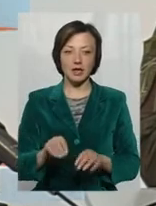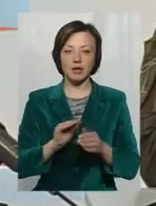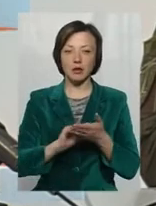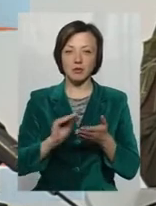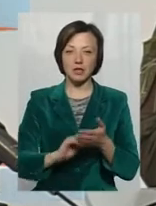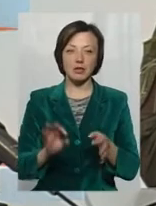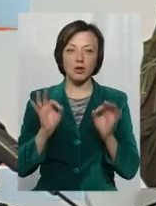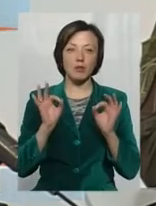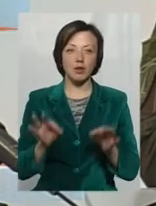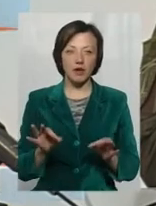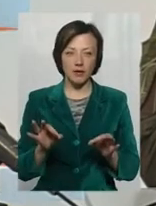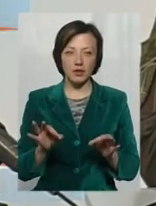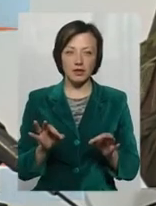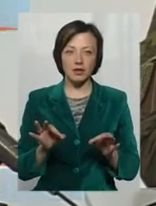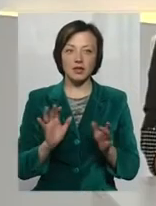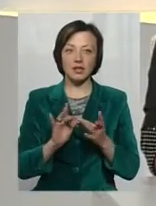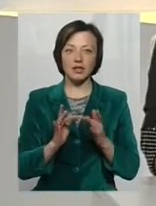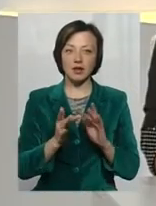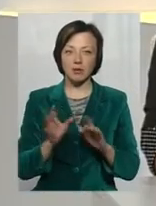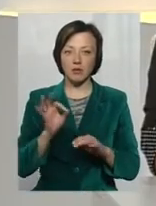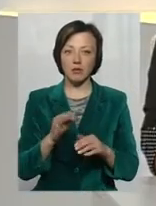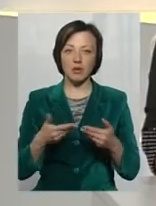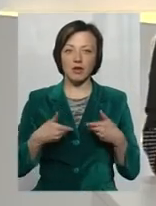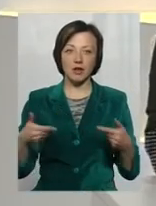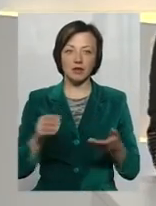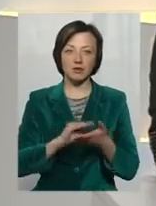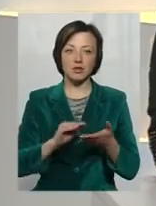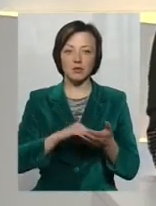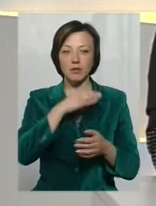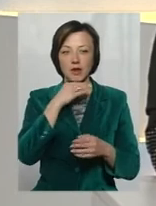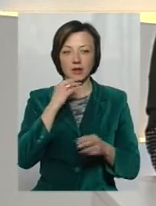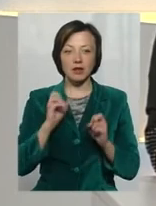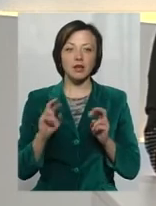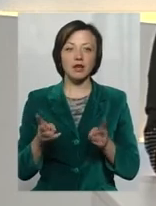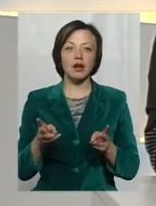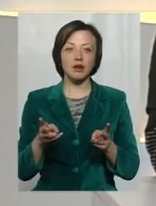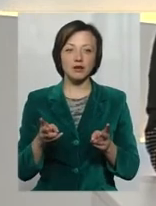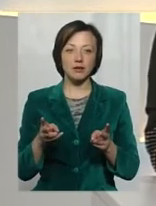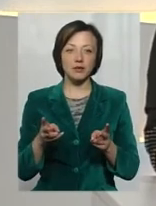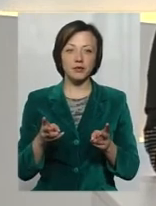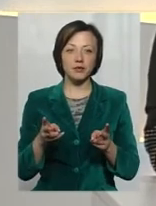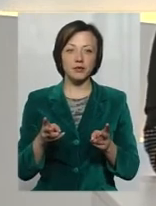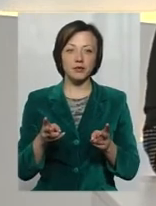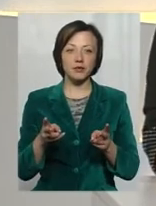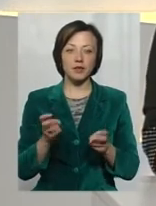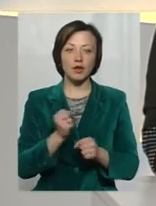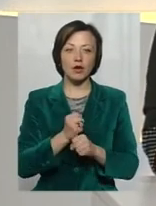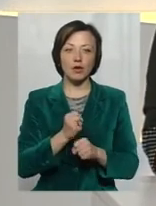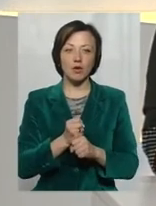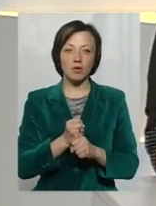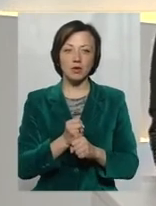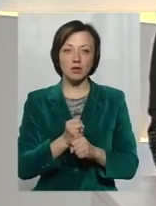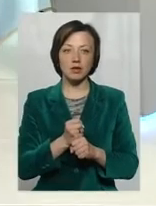бачу, в інтернеті про нас пишуть багато. Але цікаво, як ви робите оцінку